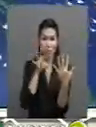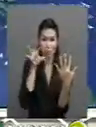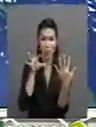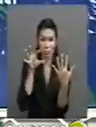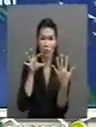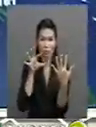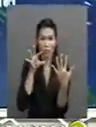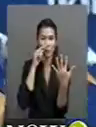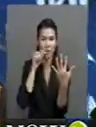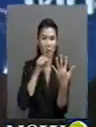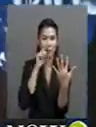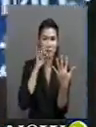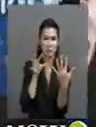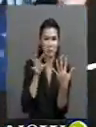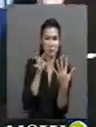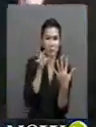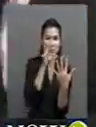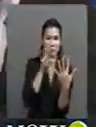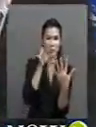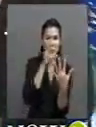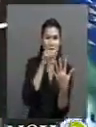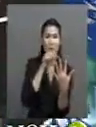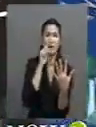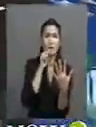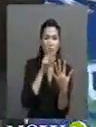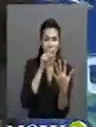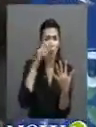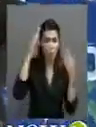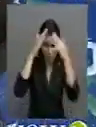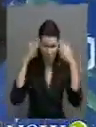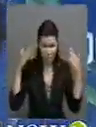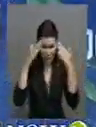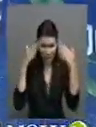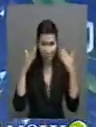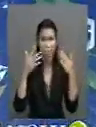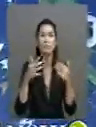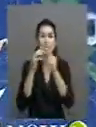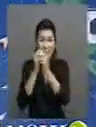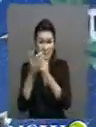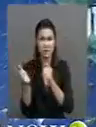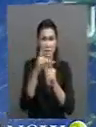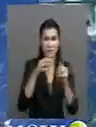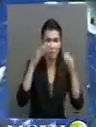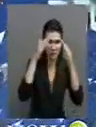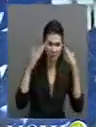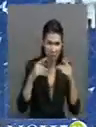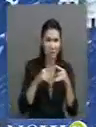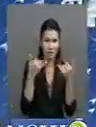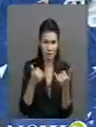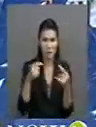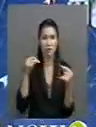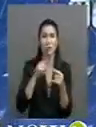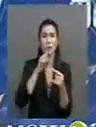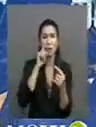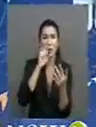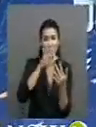ที่อ่าวตังเกียครับแล้วก็จะปกคลุมบริเวณของพื้นที่เวียดนามในลำดับต่อไปนะครับตอนนี้รัศมีของมันขึ้นพื้นที่บริเว